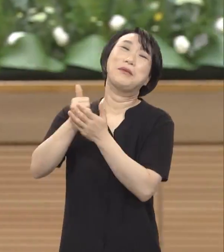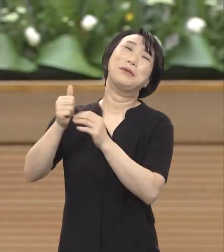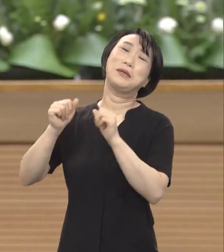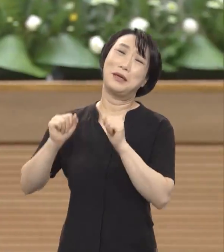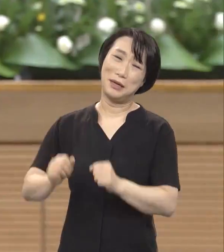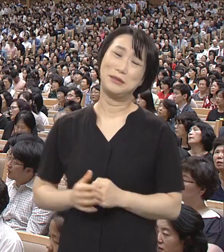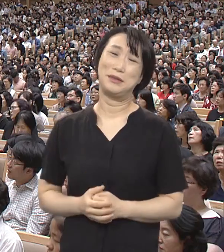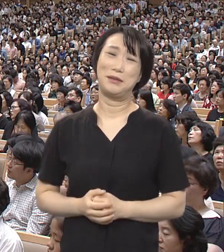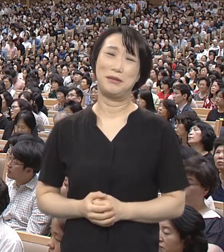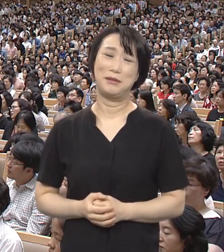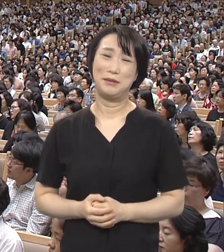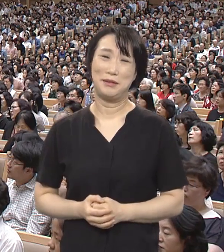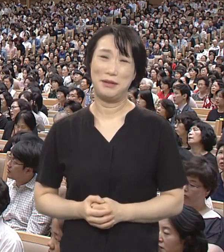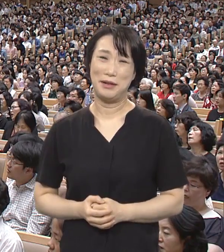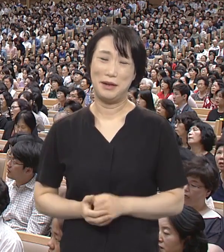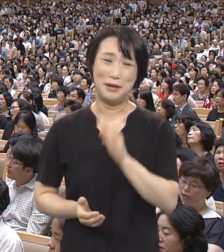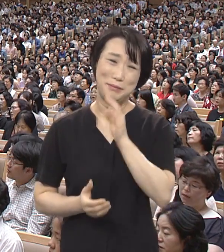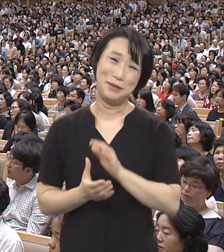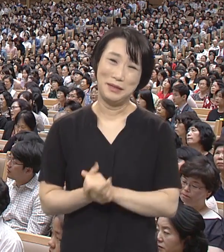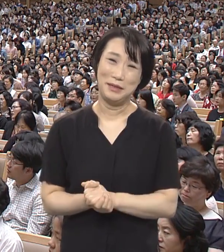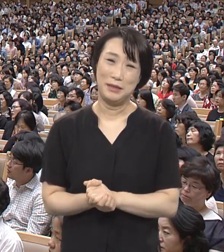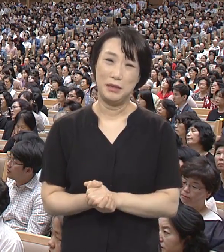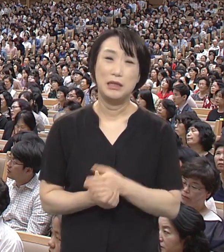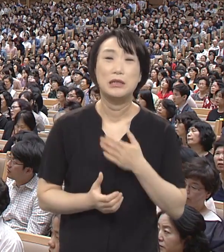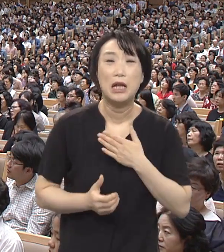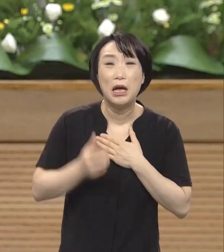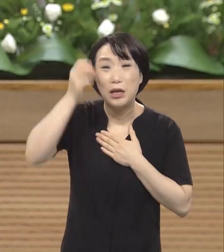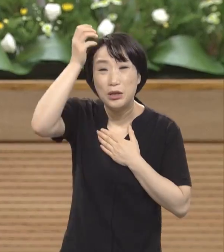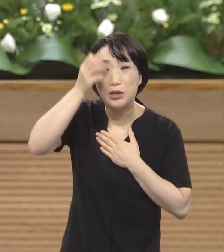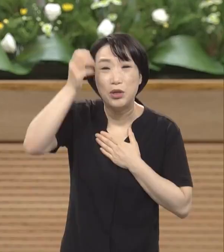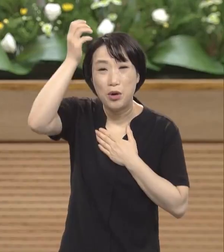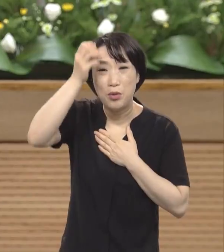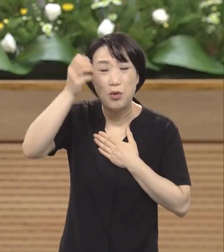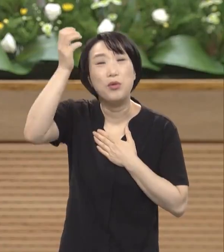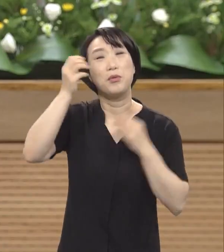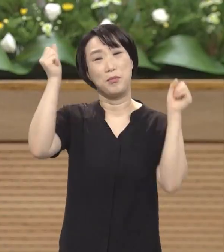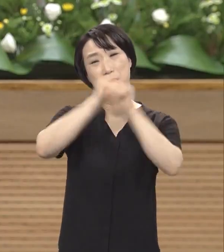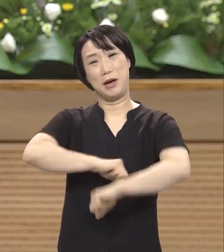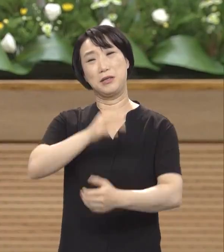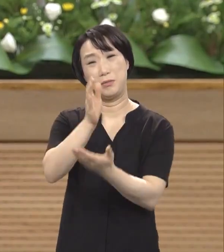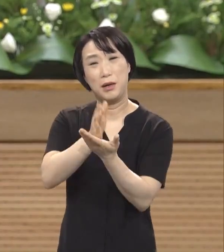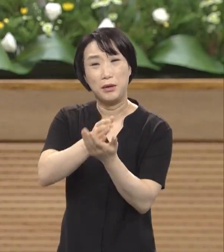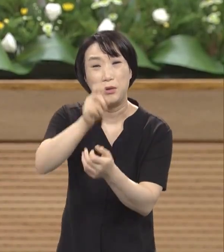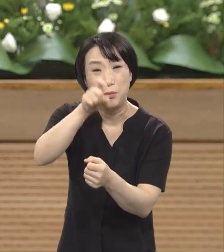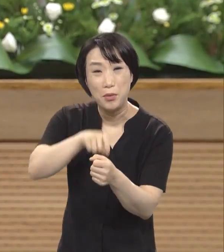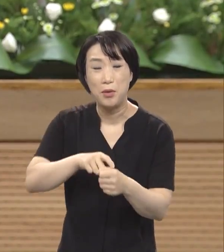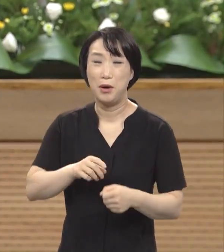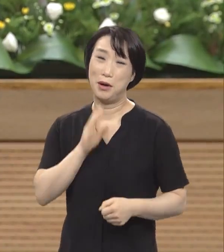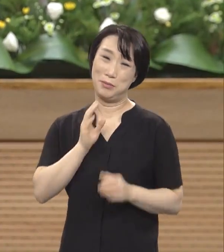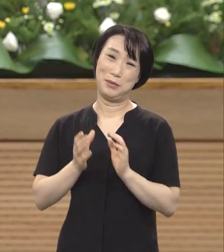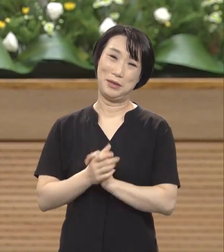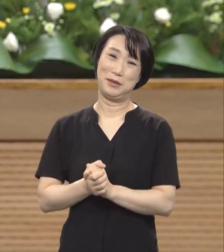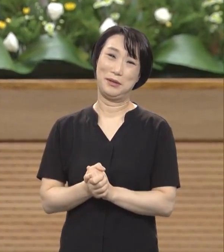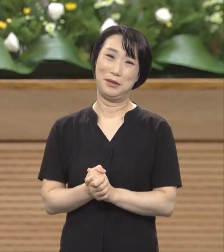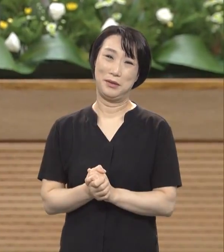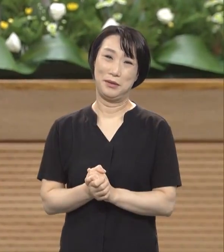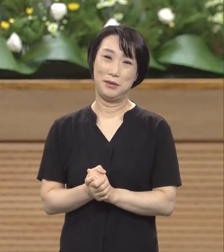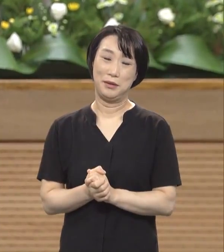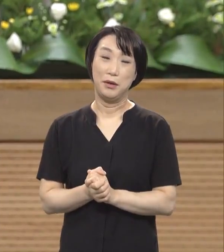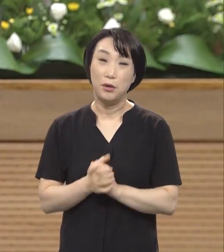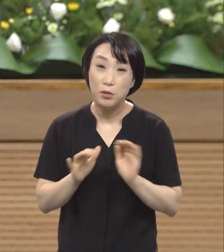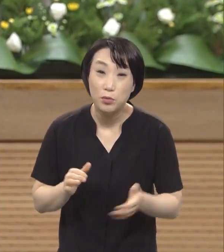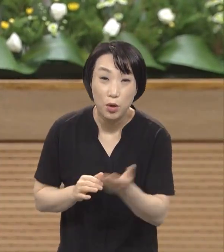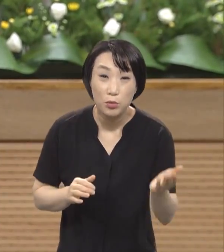살아주신 분이다. 내 영혼이 망하지 않게 하기 위하여.